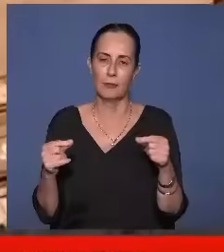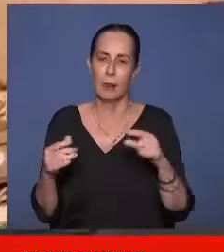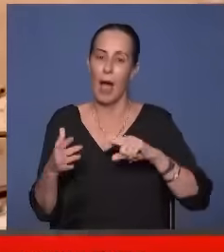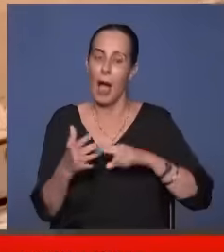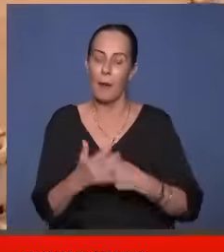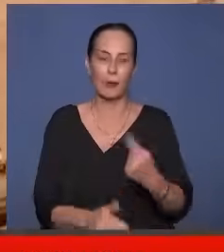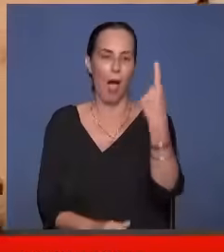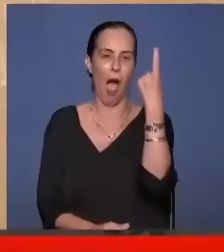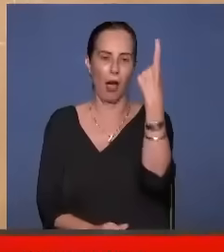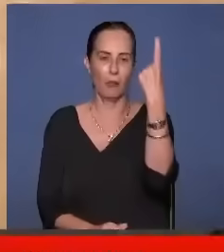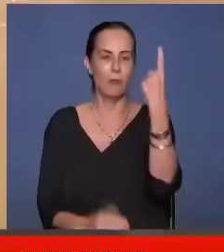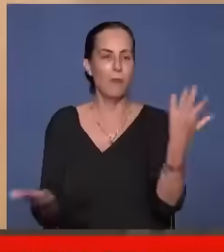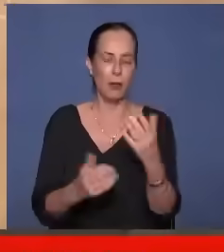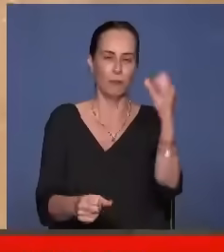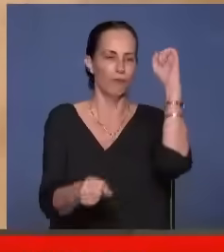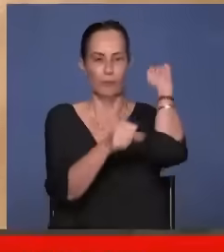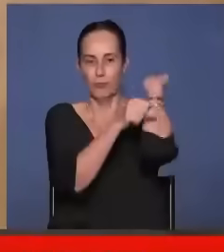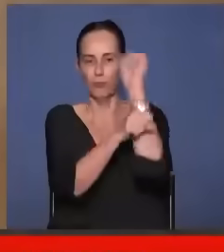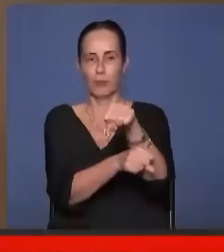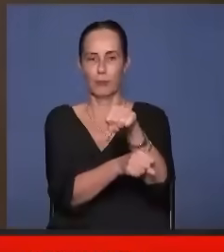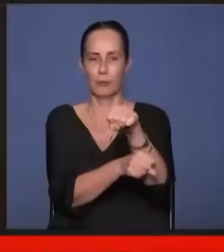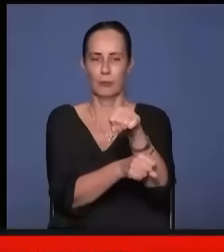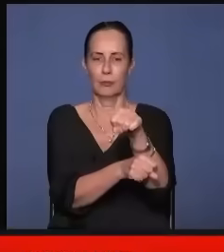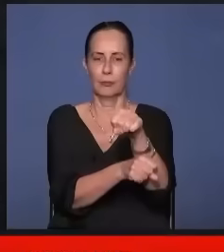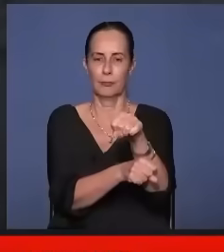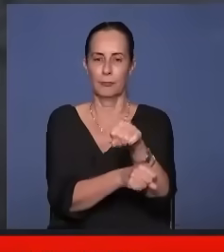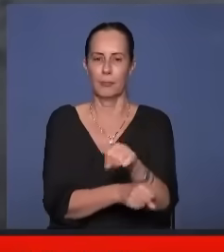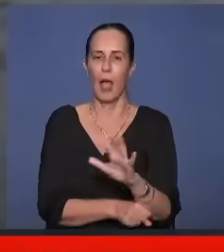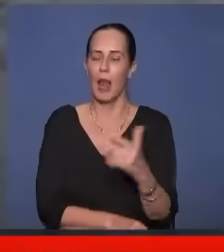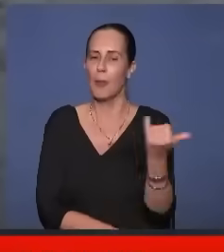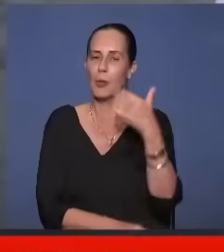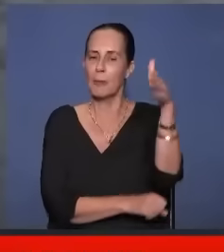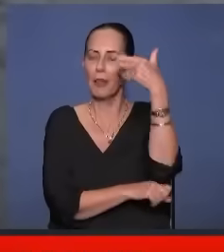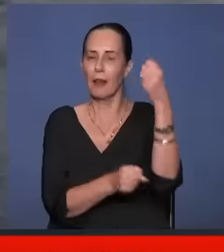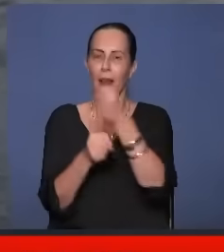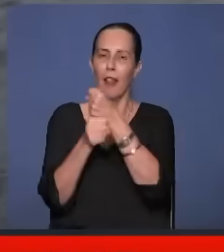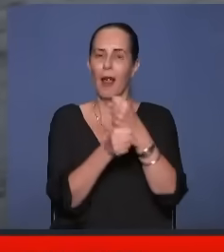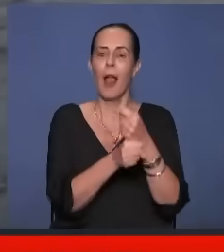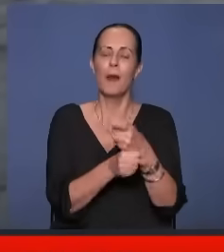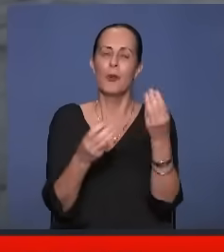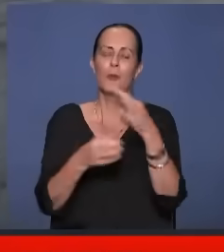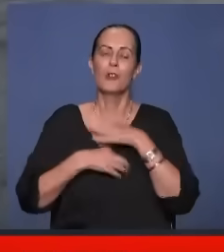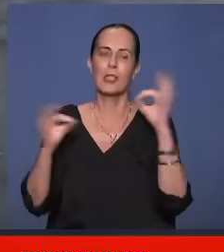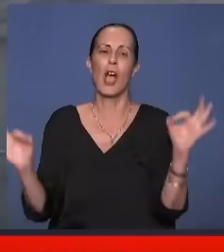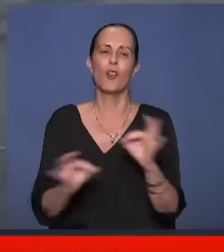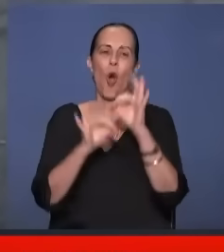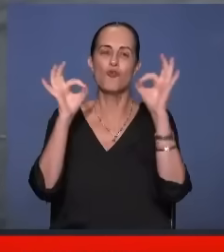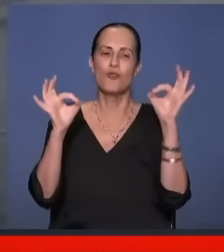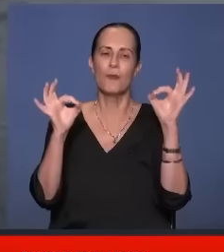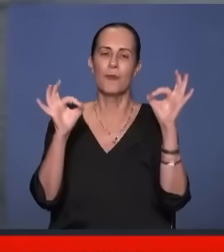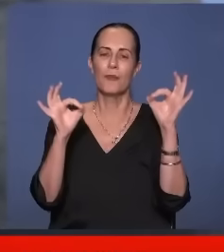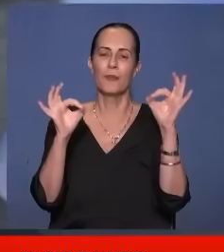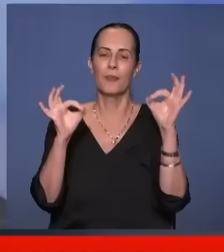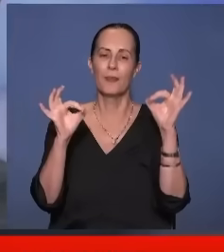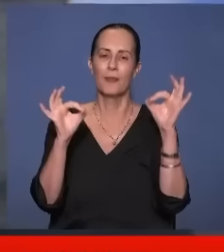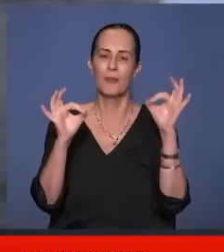מטרתנו היא אחת. ניצחון. אבי, למה אתה כל הזמן עם הדגל? הדגל הוא ערך קדוש בשבילי.